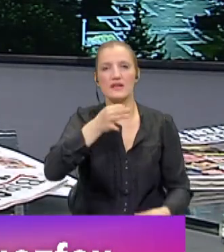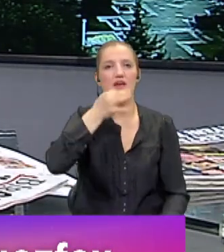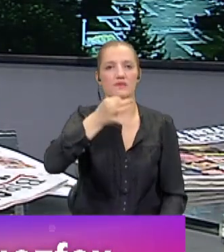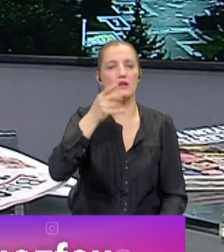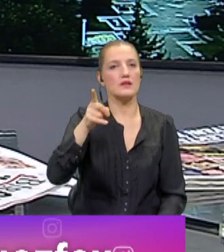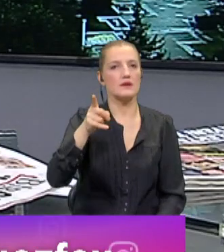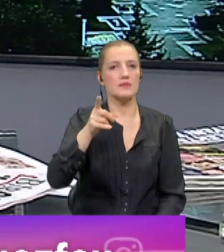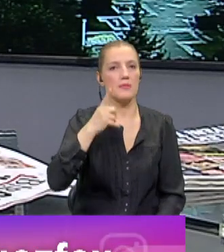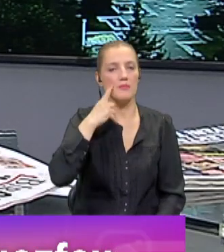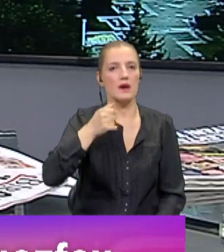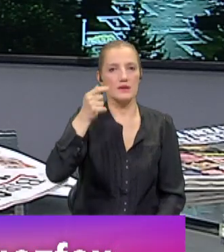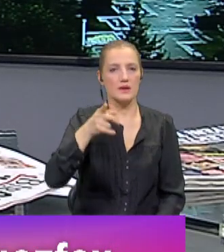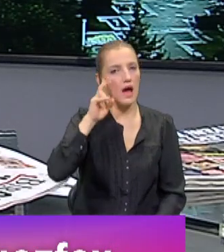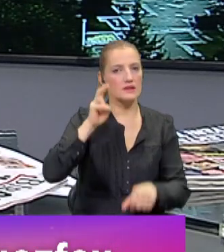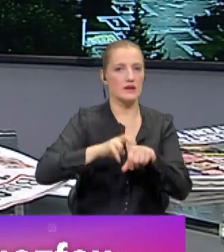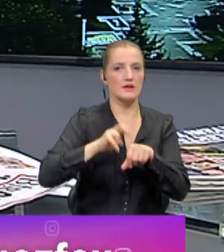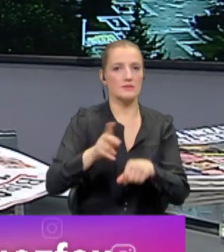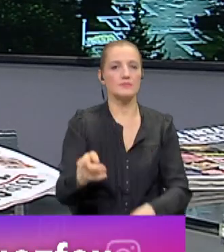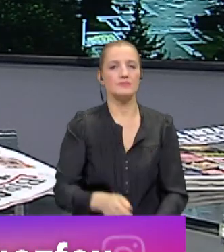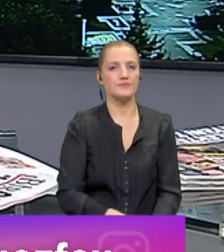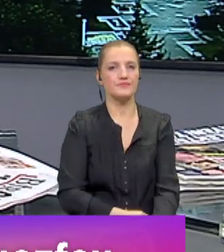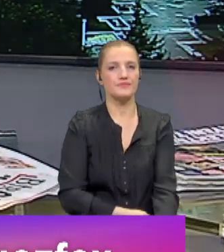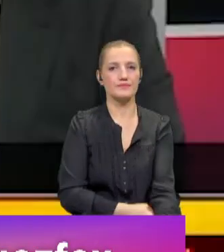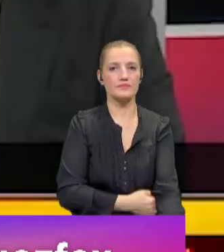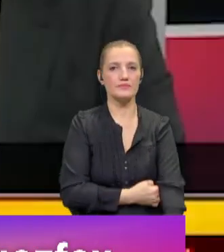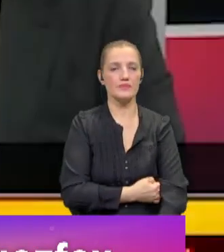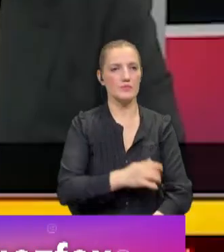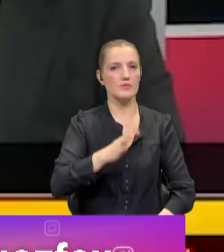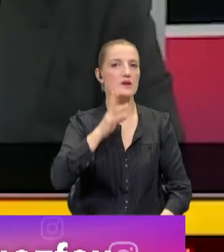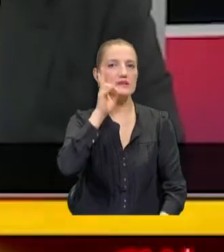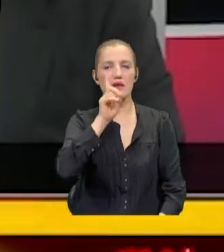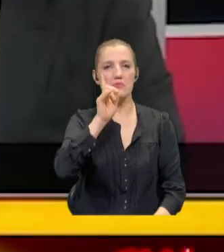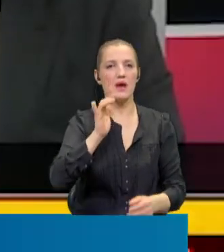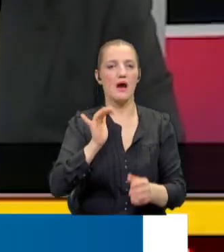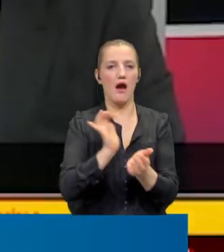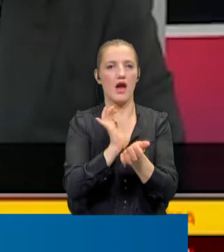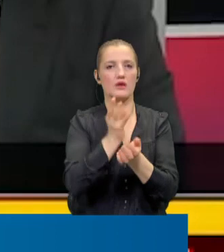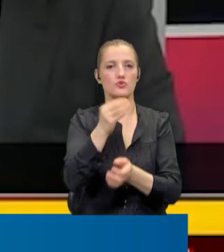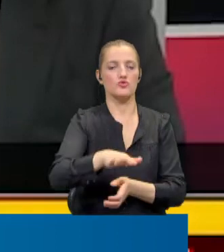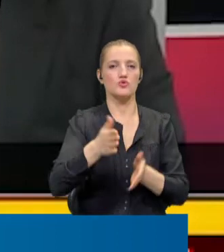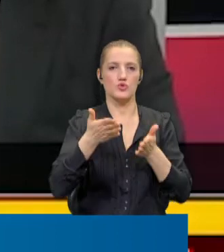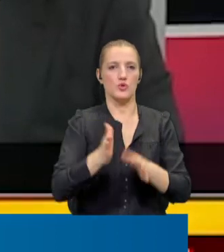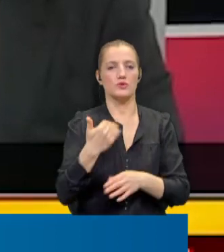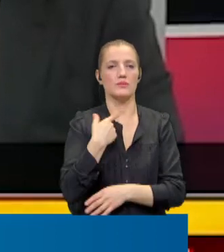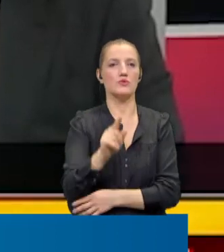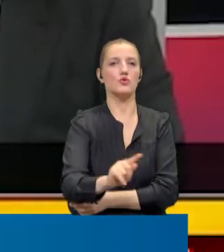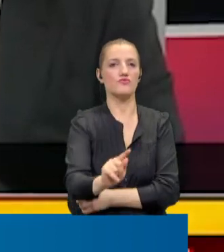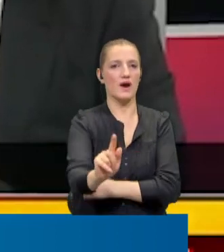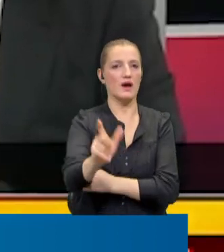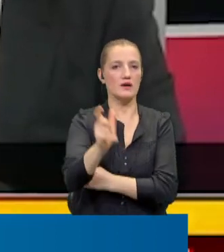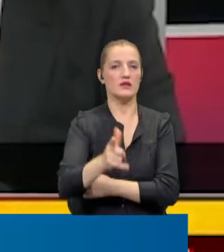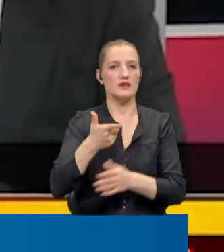ifadesi Sayın bakın hatırlayalım varlıklı bir ailenin çocuğu olarak doğmuş Dur dur fa